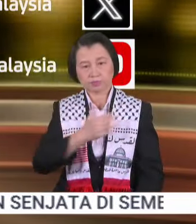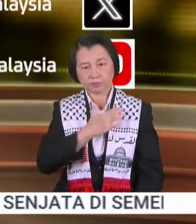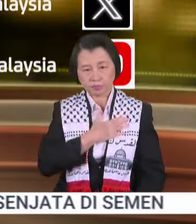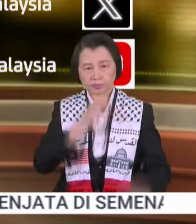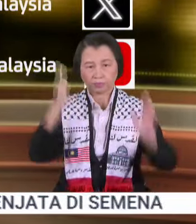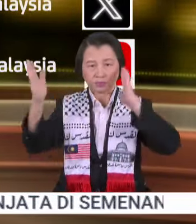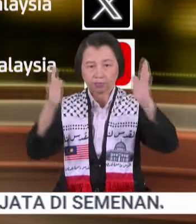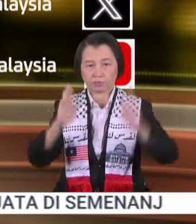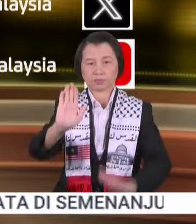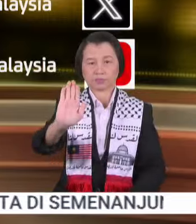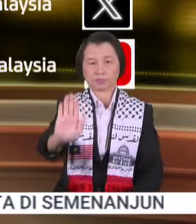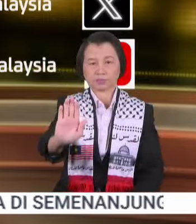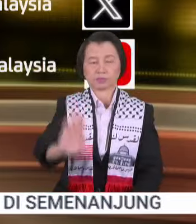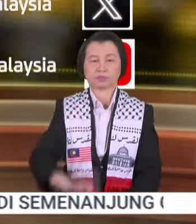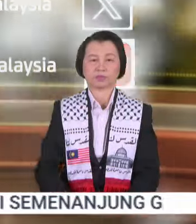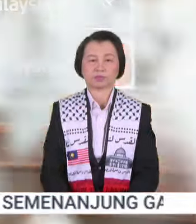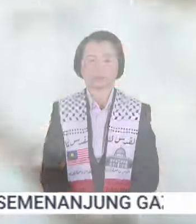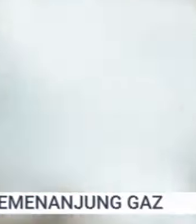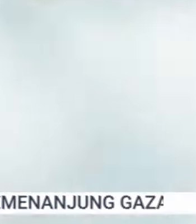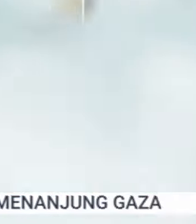salam Malaysia Madani.